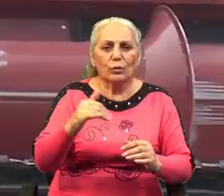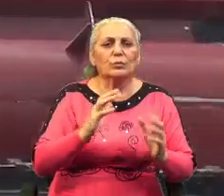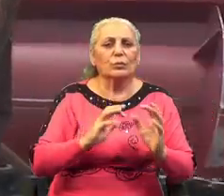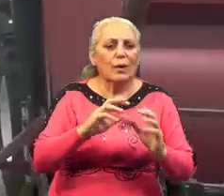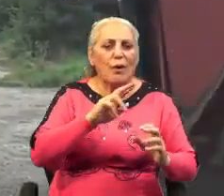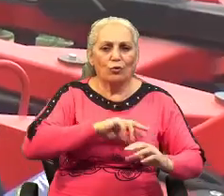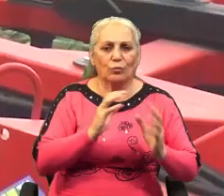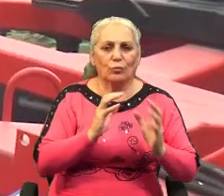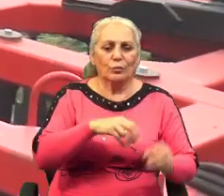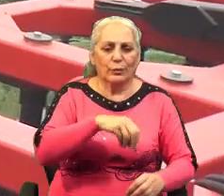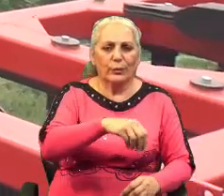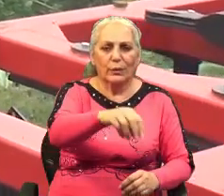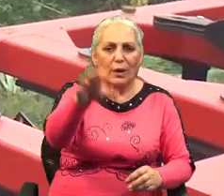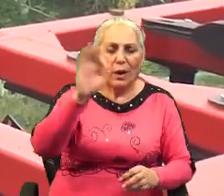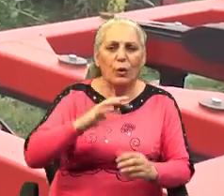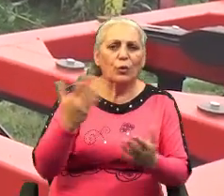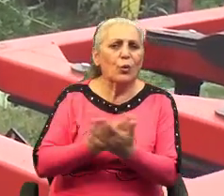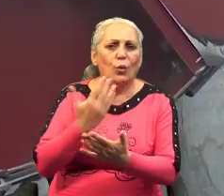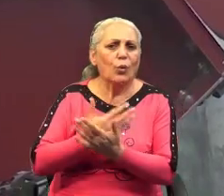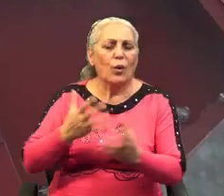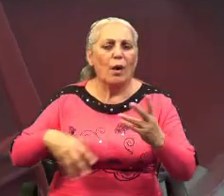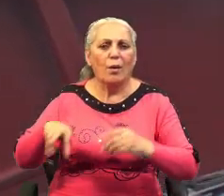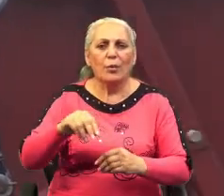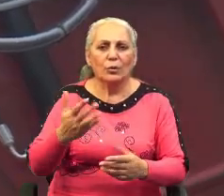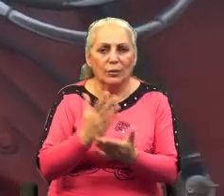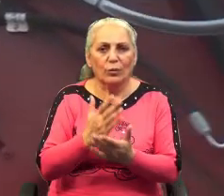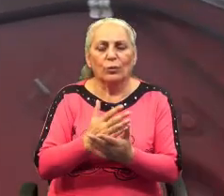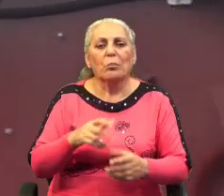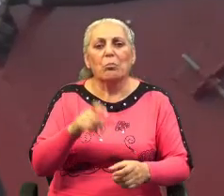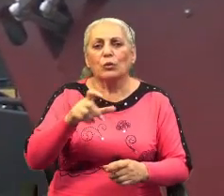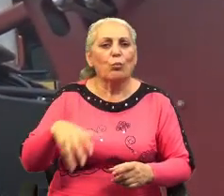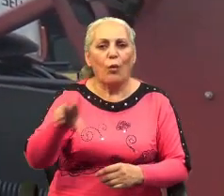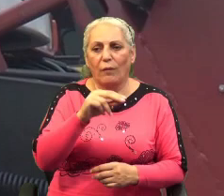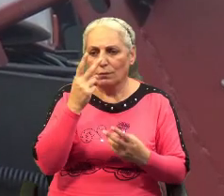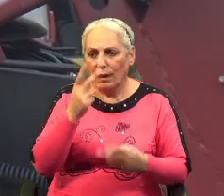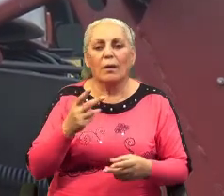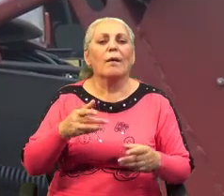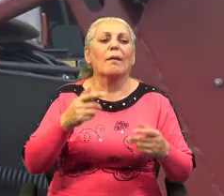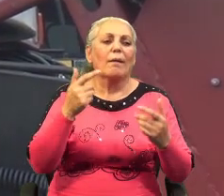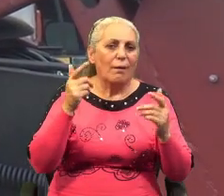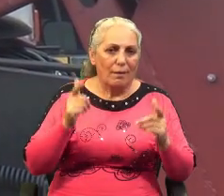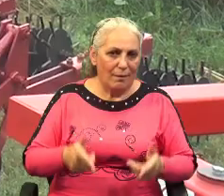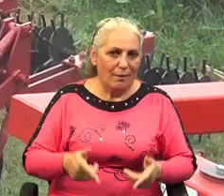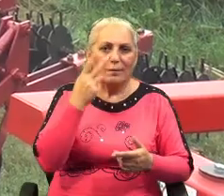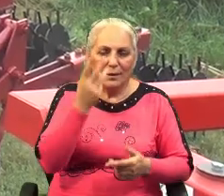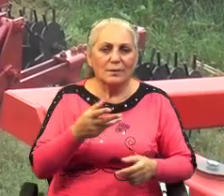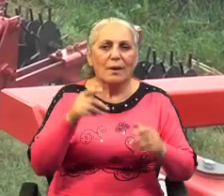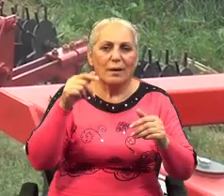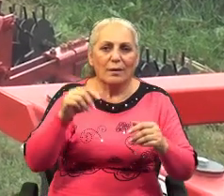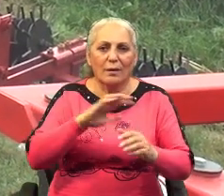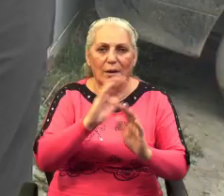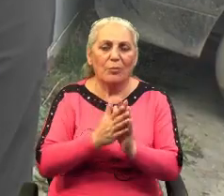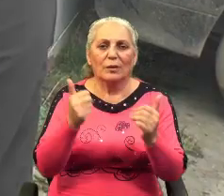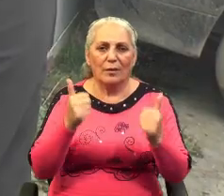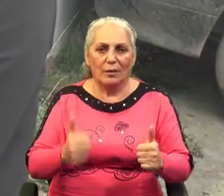18 թվականի արտադրության նոր տեխնիկաները այս տարի մարտիկ համոզվեցին այս տարի մեջ, որ անկորուստ բերքը հասցվեց իրանց